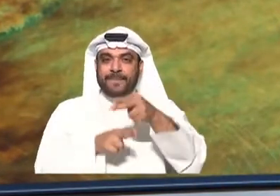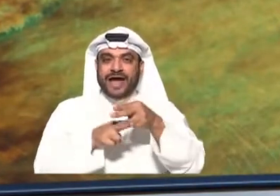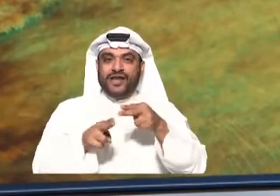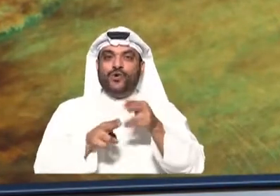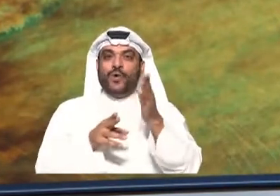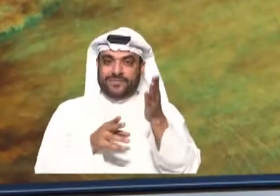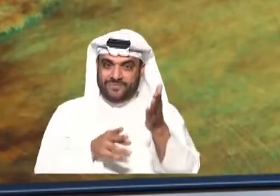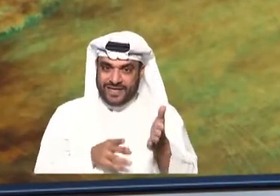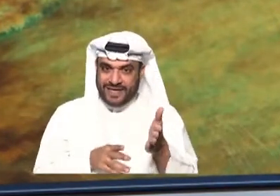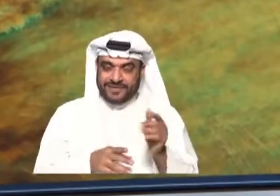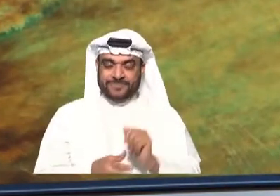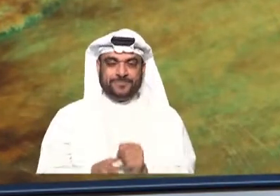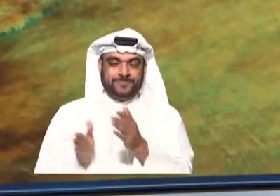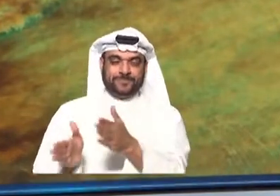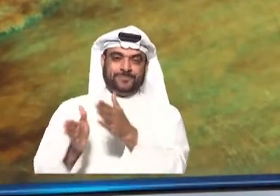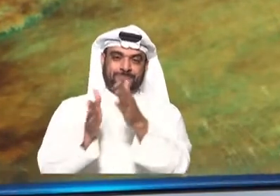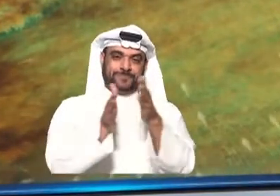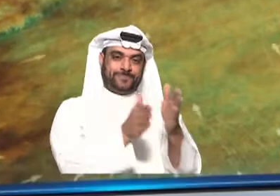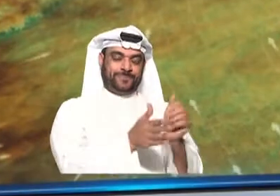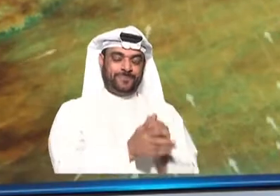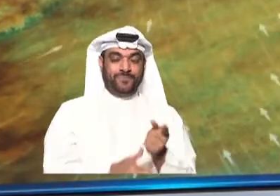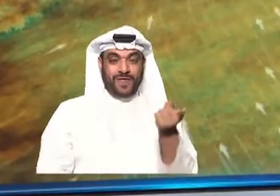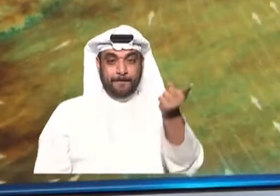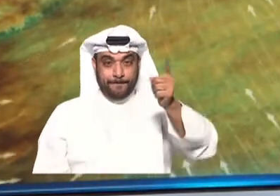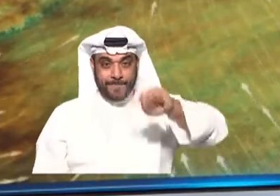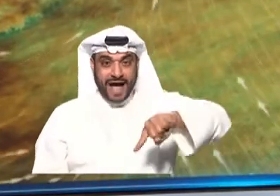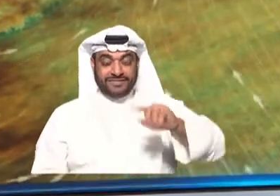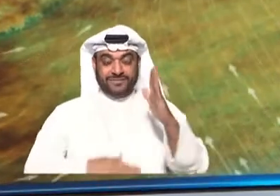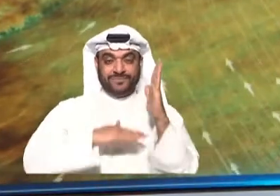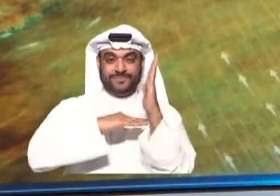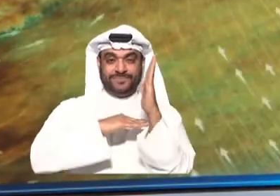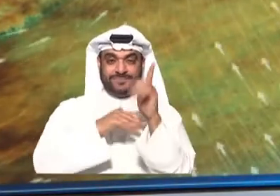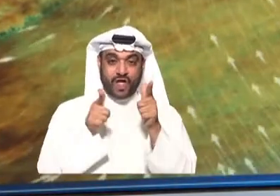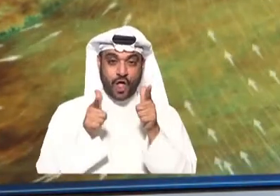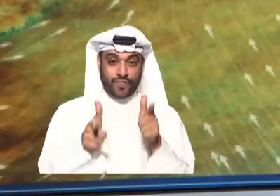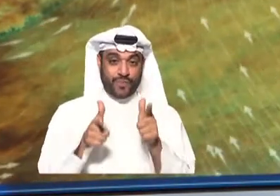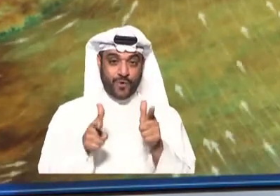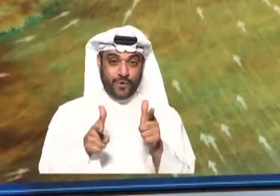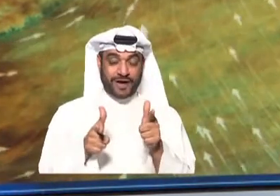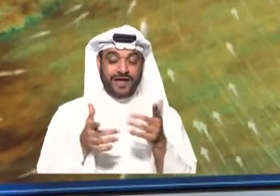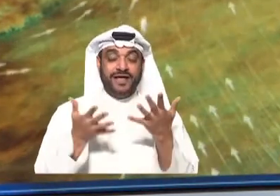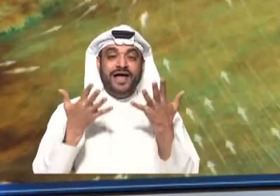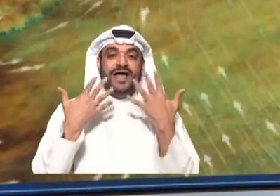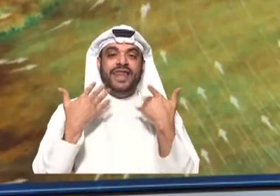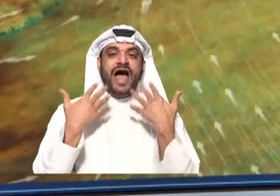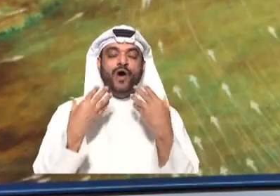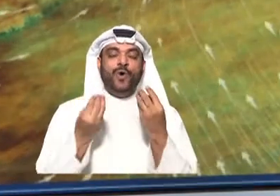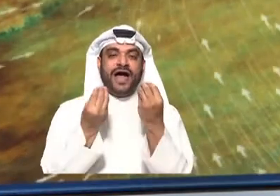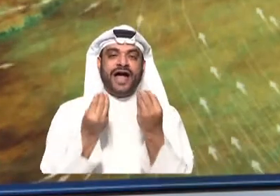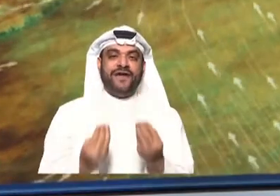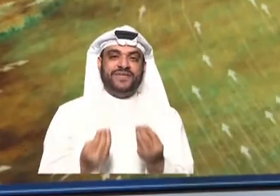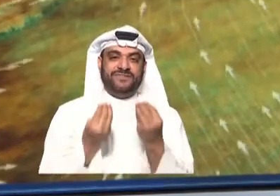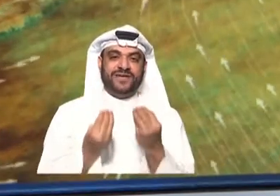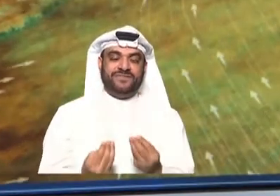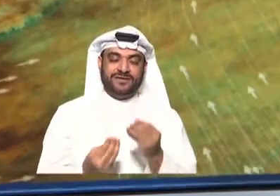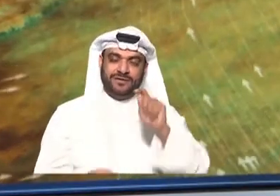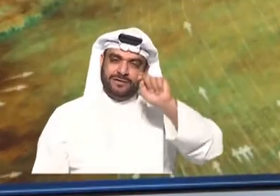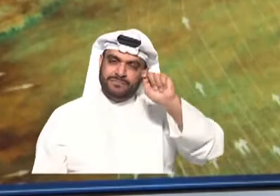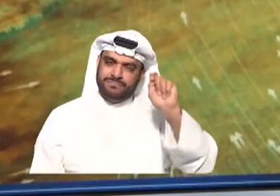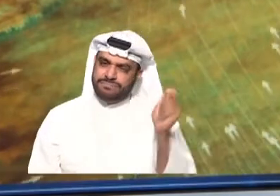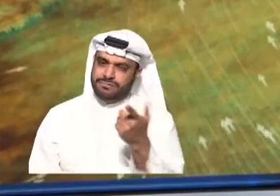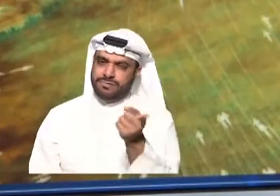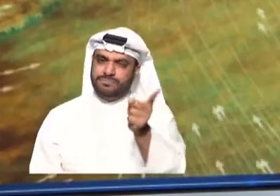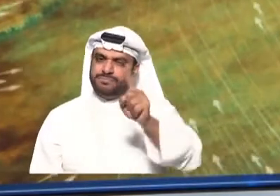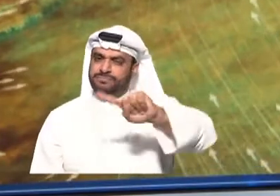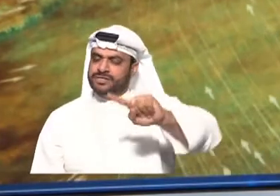وكذلك داخل البحر. منتصف يوم الغد راح يستمر معنا الهواء جنوبي شرقي إلى متقلب الاتجاه خفيف لما تدل السرعة 15